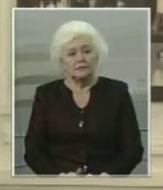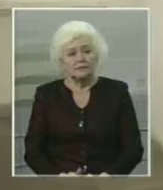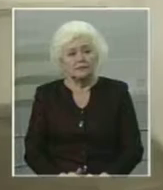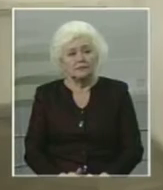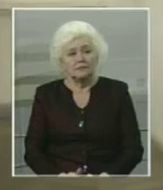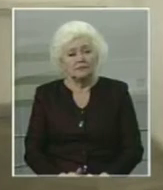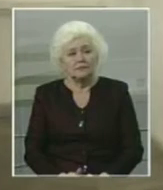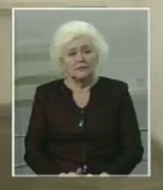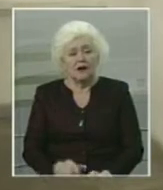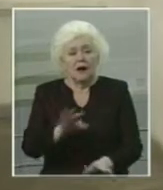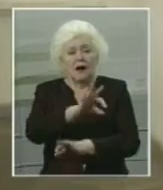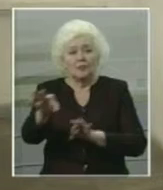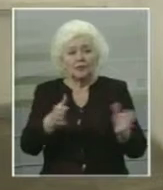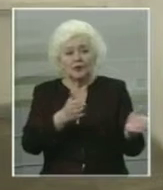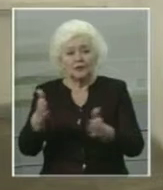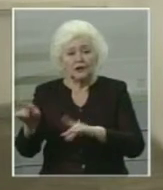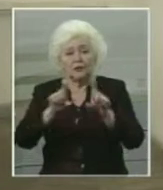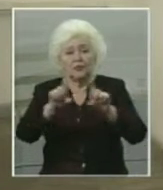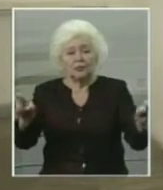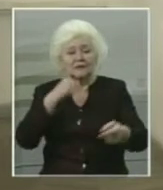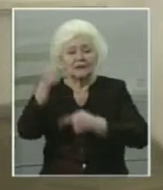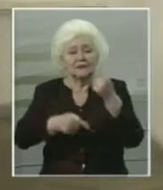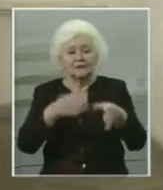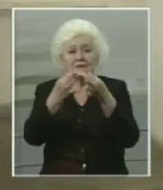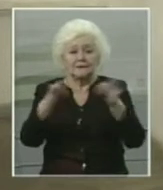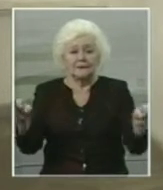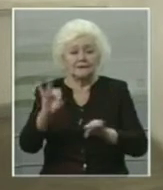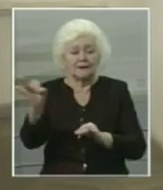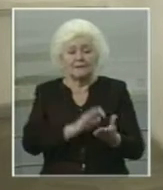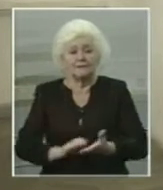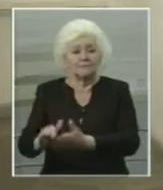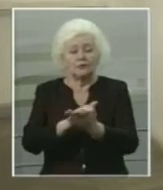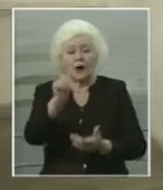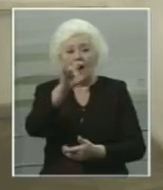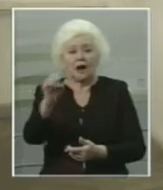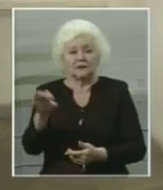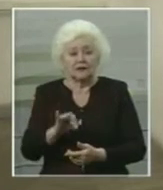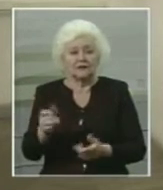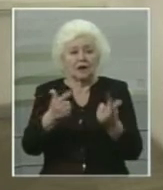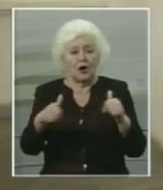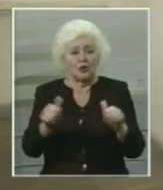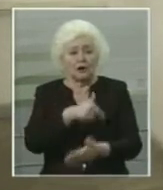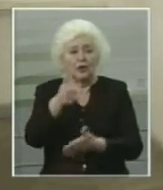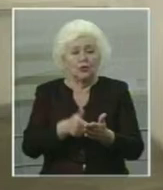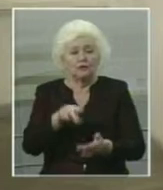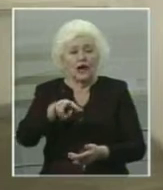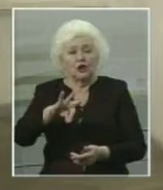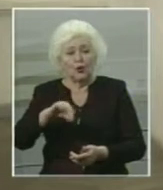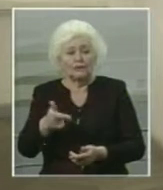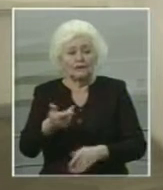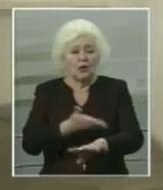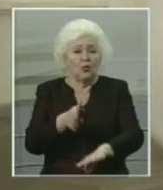Єзус. Проєкт підготовлено музеєм традицій незалежності та товариством «Катинська родина», що знаходиться в місті Лоць у